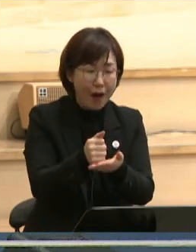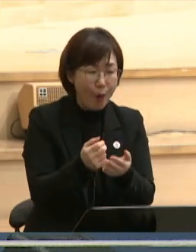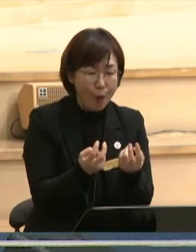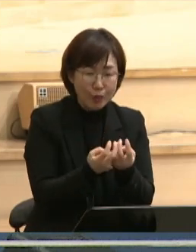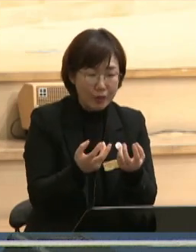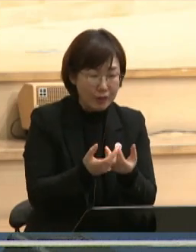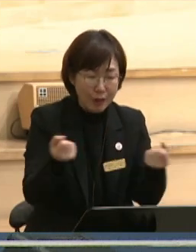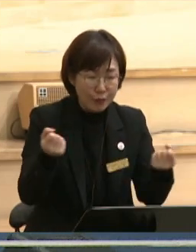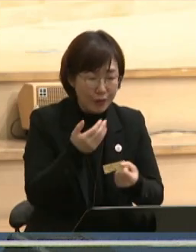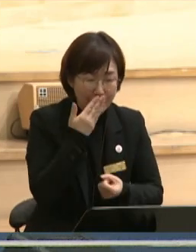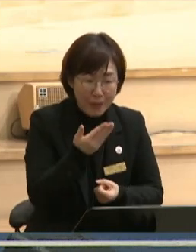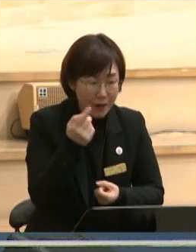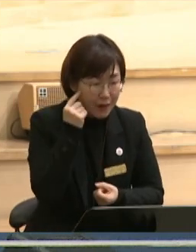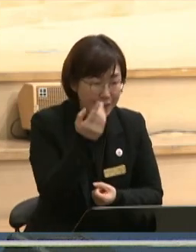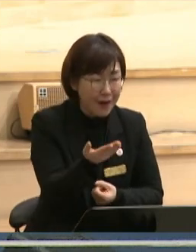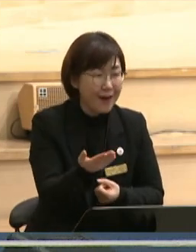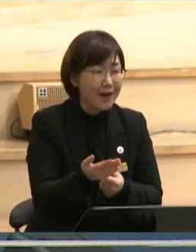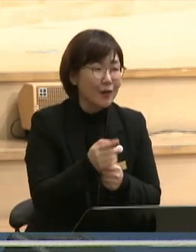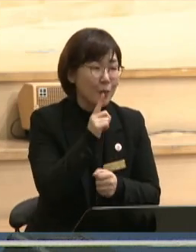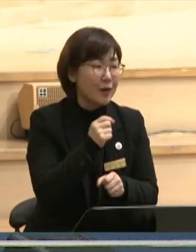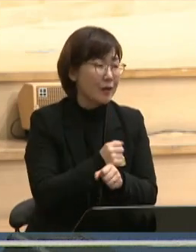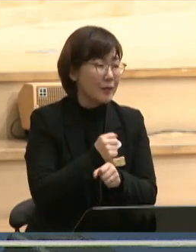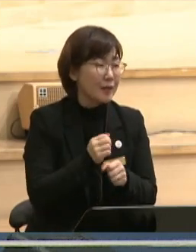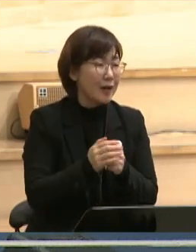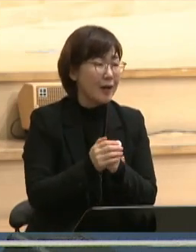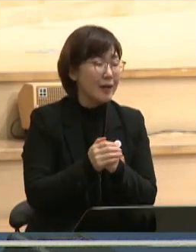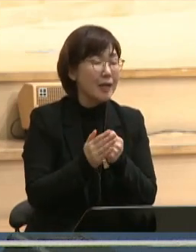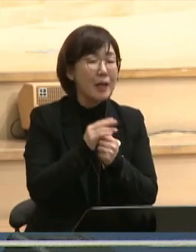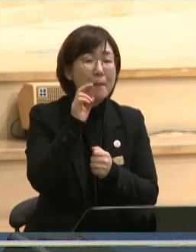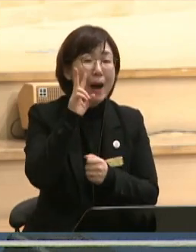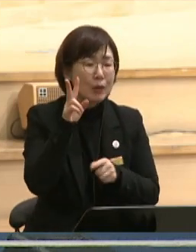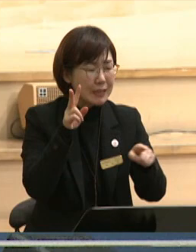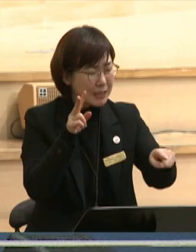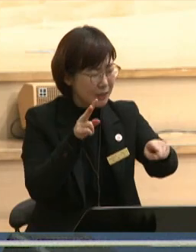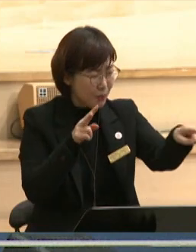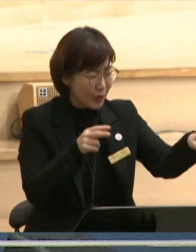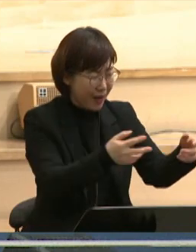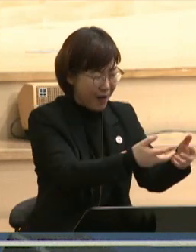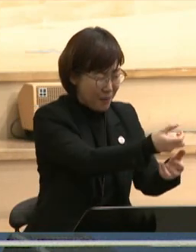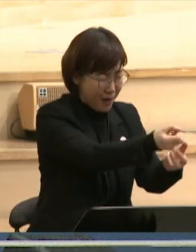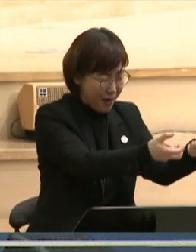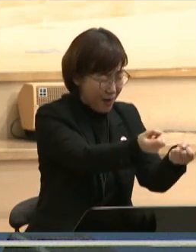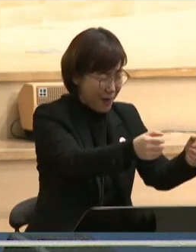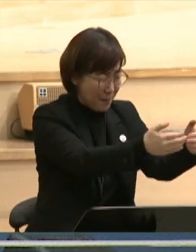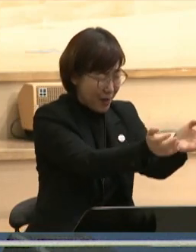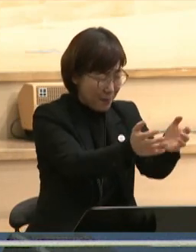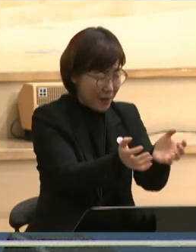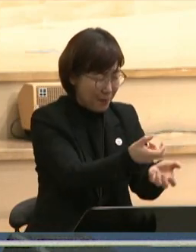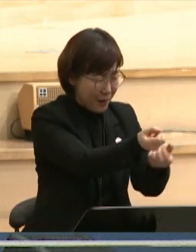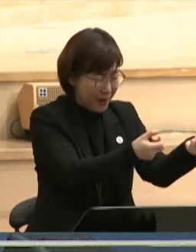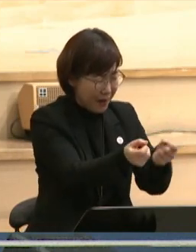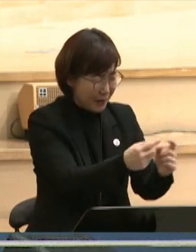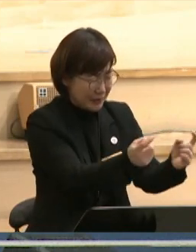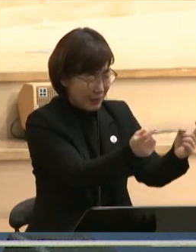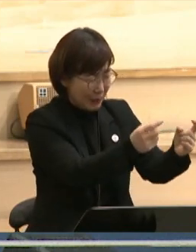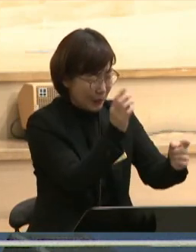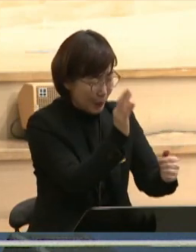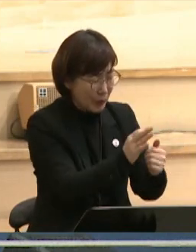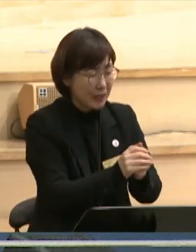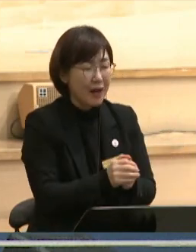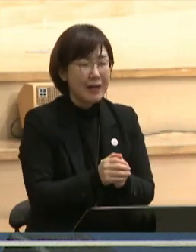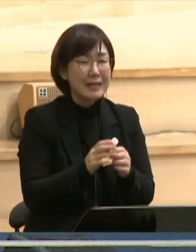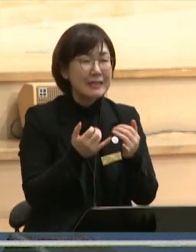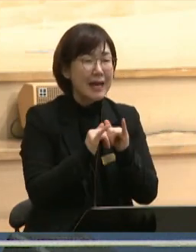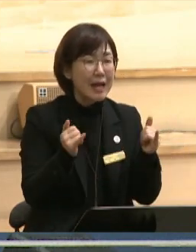나뉘었느냐 그러니까 지금 바울은 고린도 교회 성도들이 서로 당파를 이루어서 싸우는 것을 인간적인 싸움으로 보지